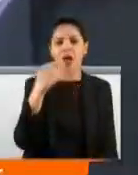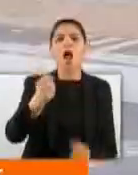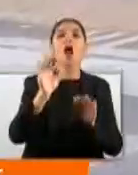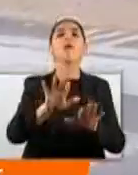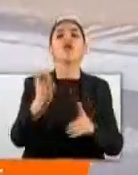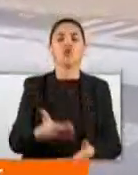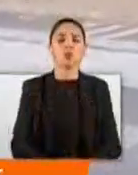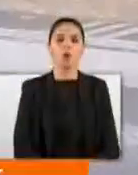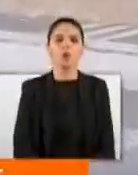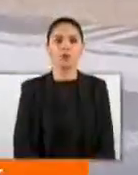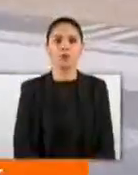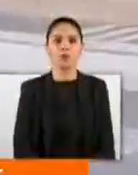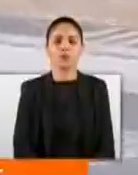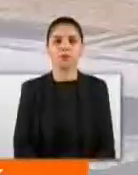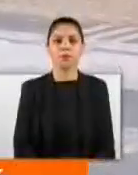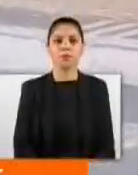çünkü.